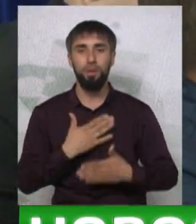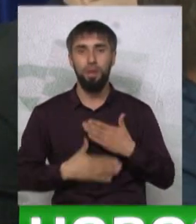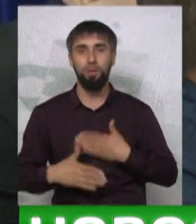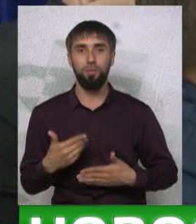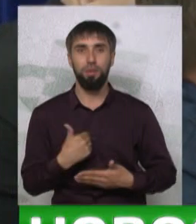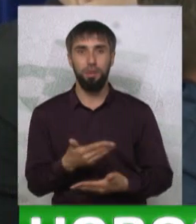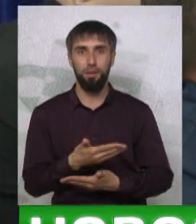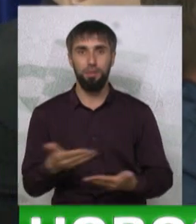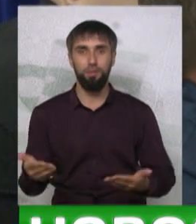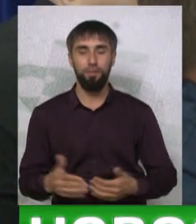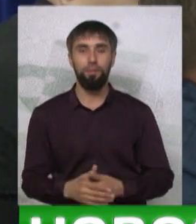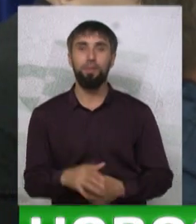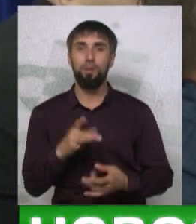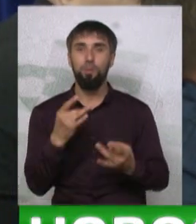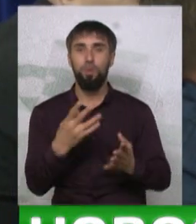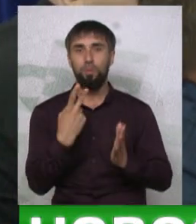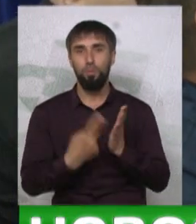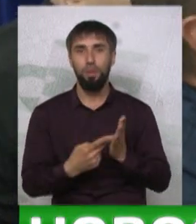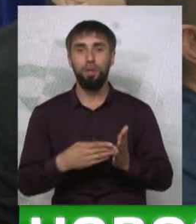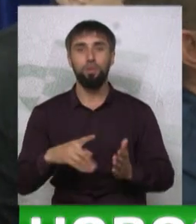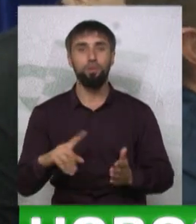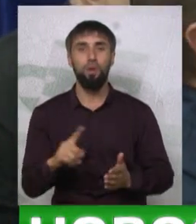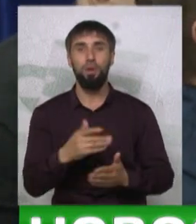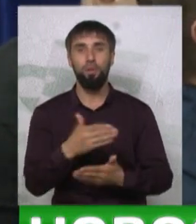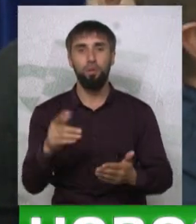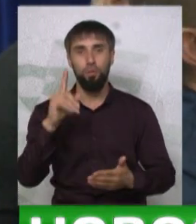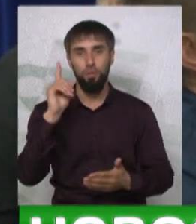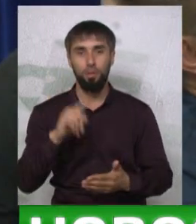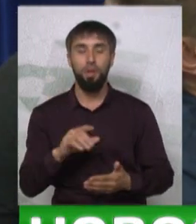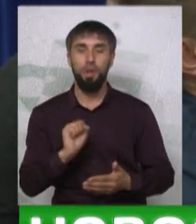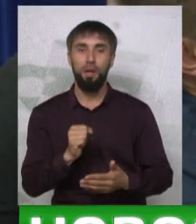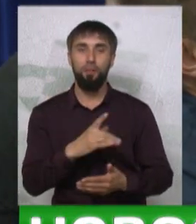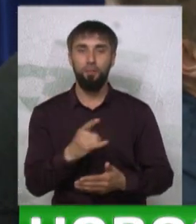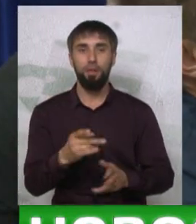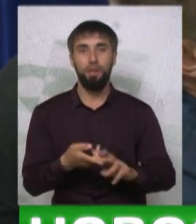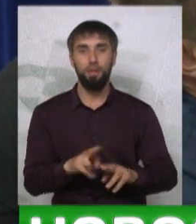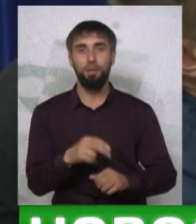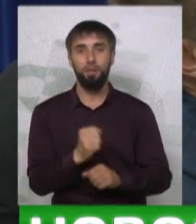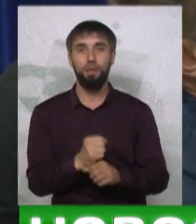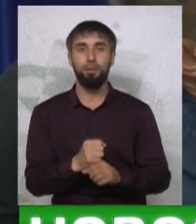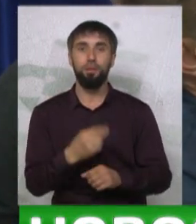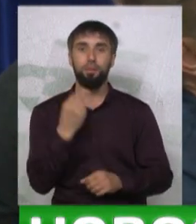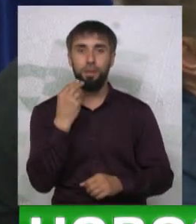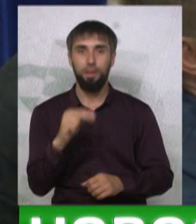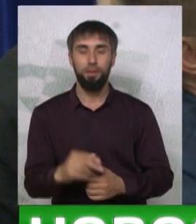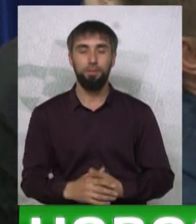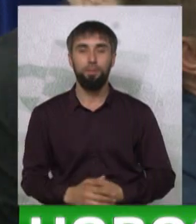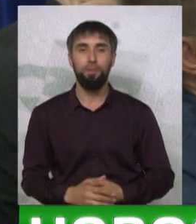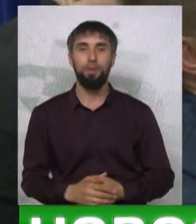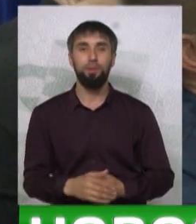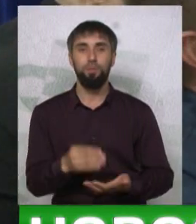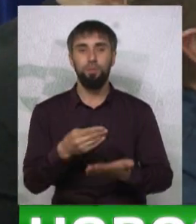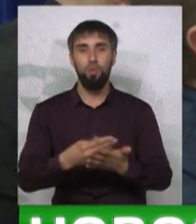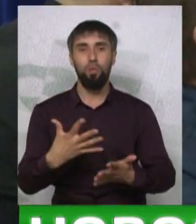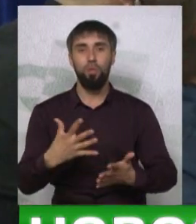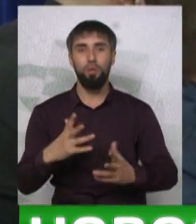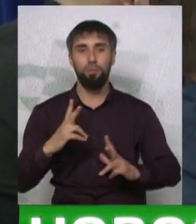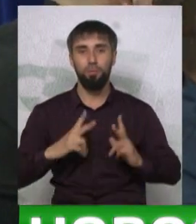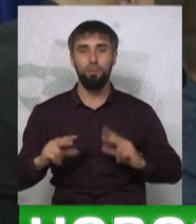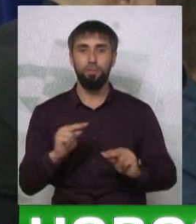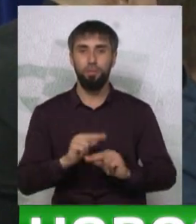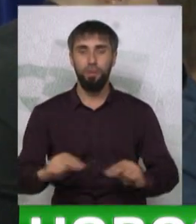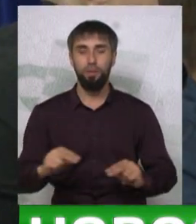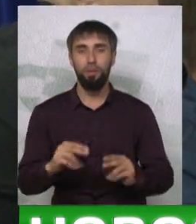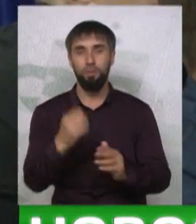нас. Просто покажите то, что вы умеете делать, а вы это делаете прекрасно. Дорогие педагоги, спасибо вам